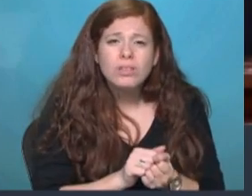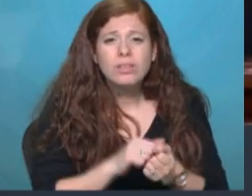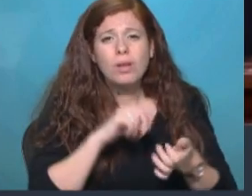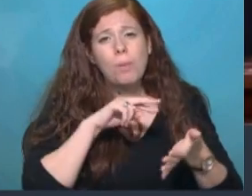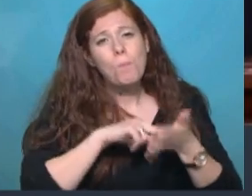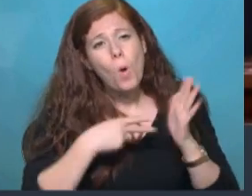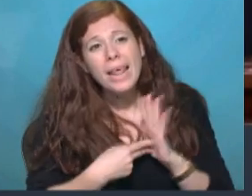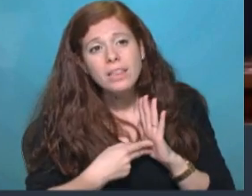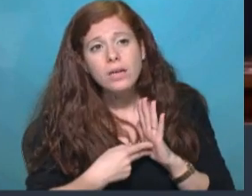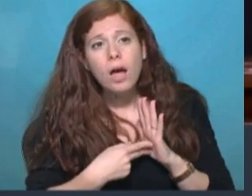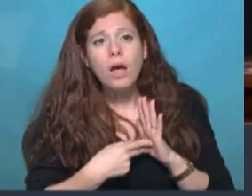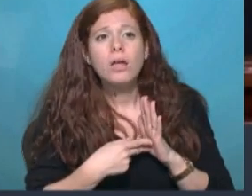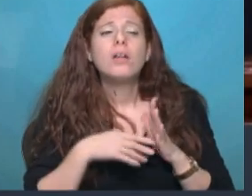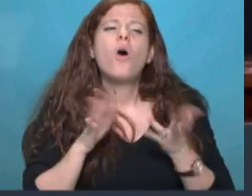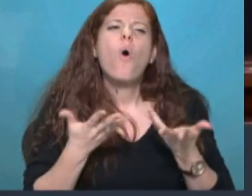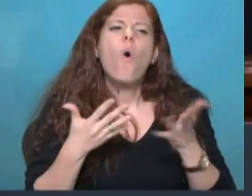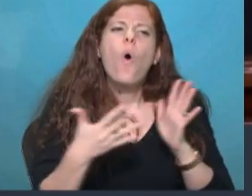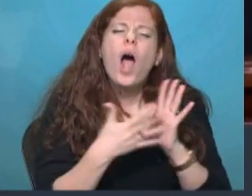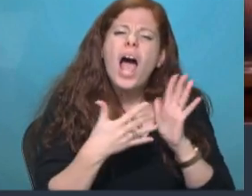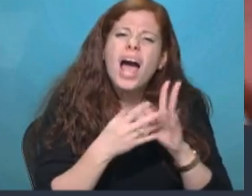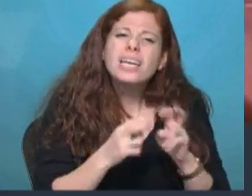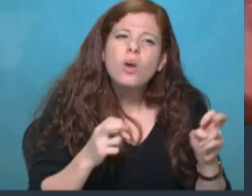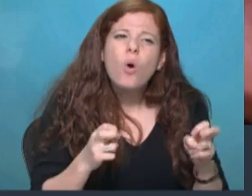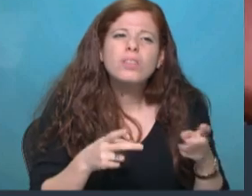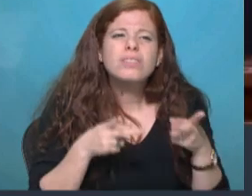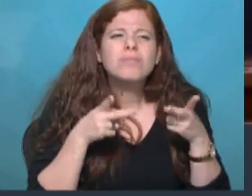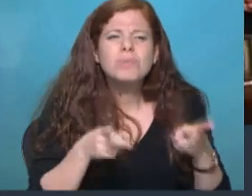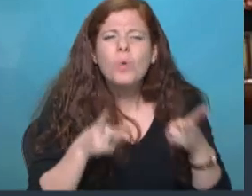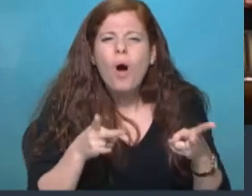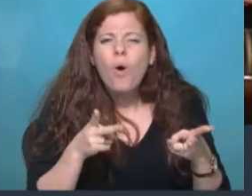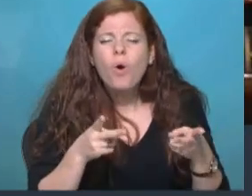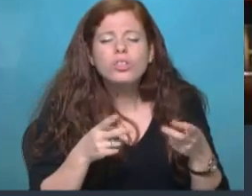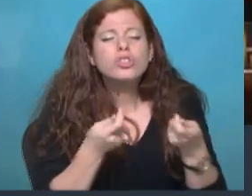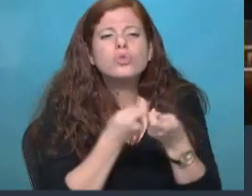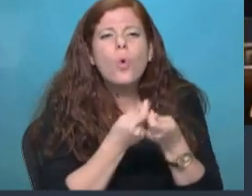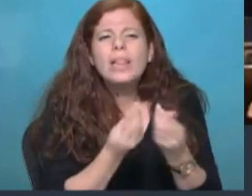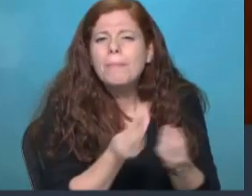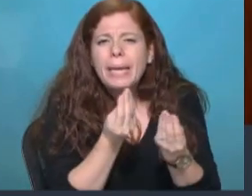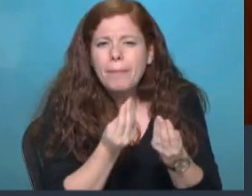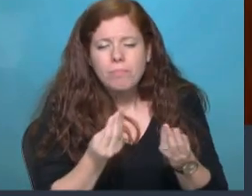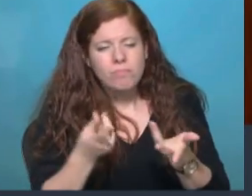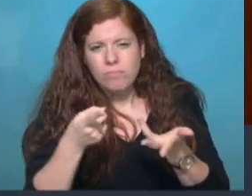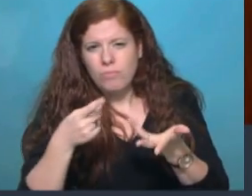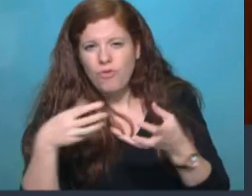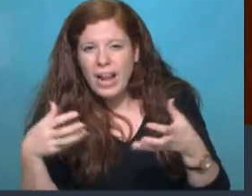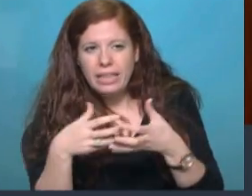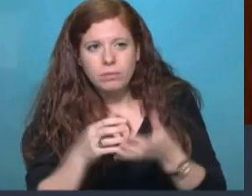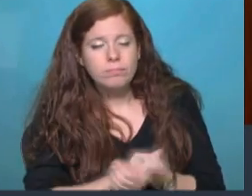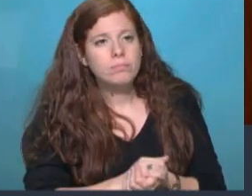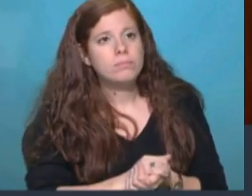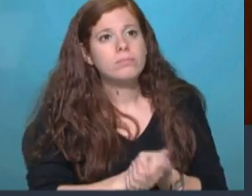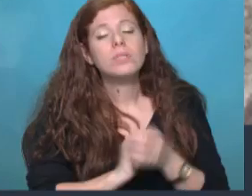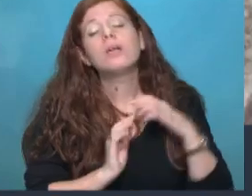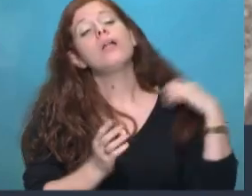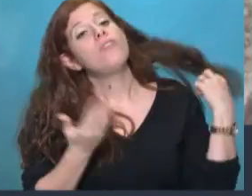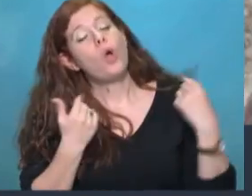or ridiculous partisan investigations. הנאום מגיע זמן קצר לפני עוד השבתה אפשרית של הממשל,